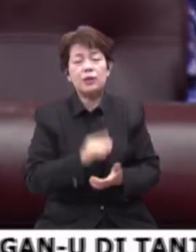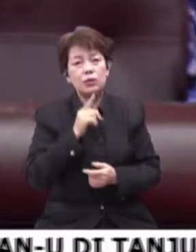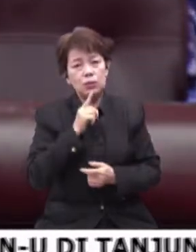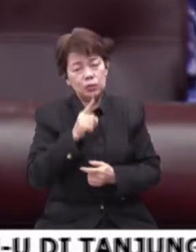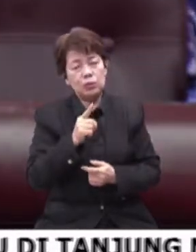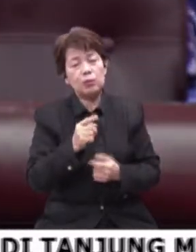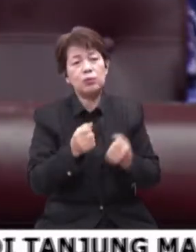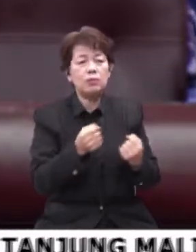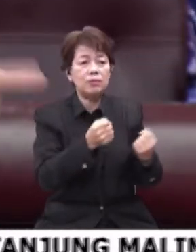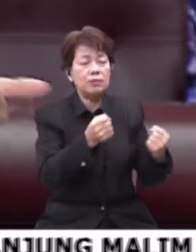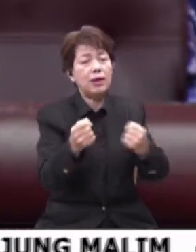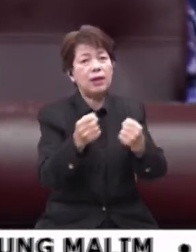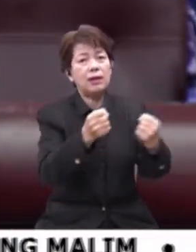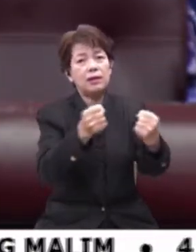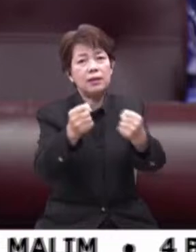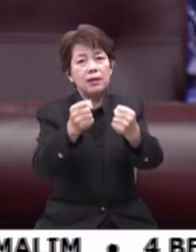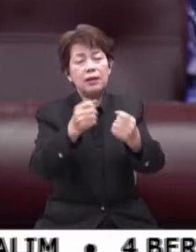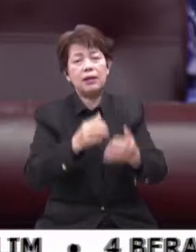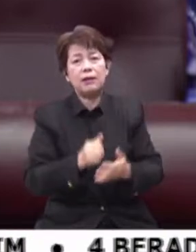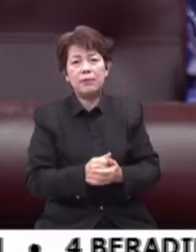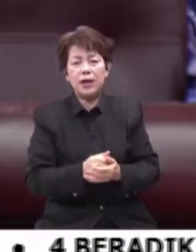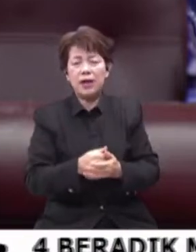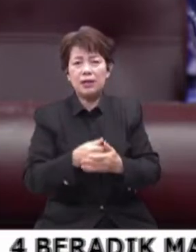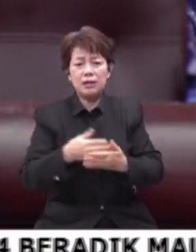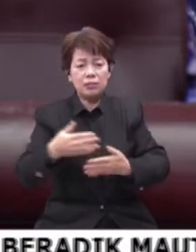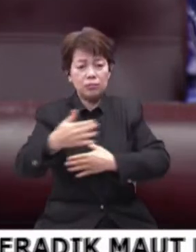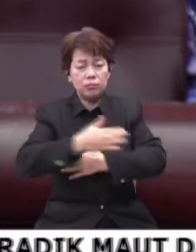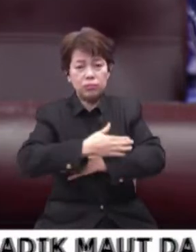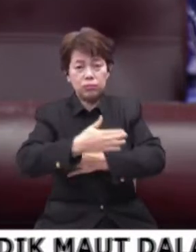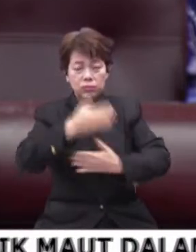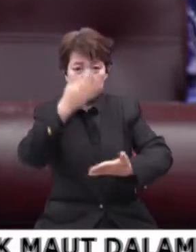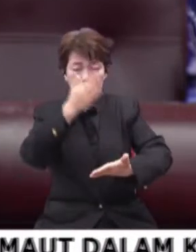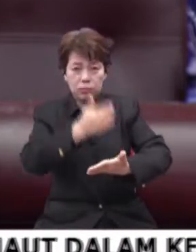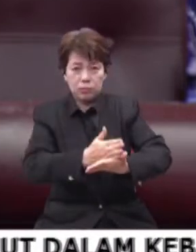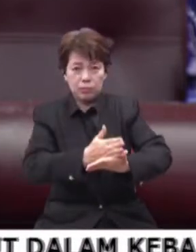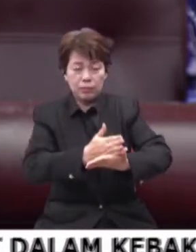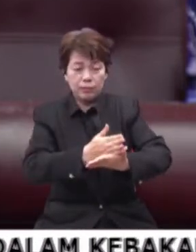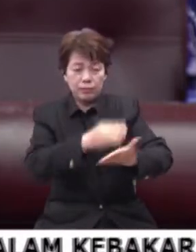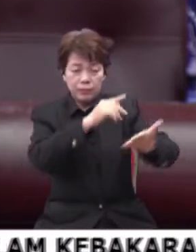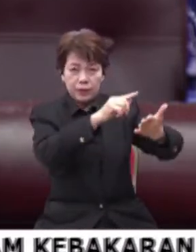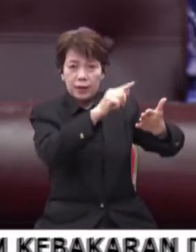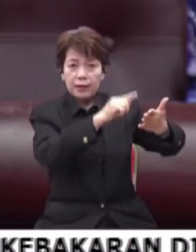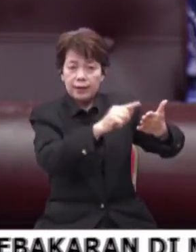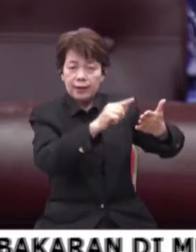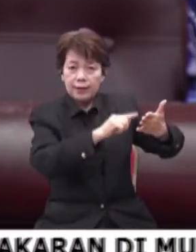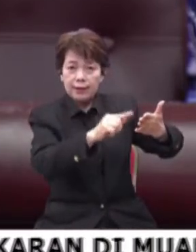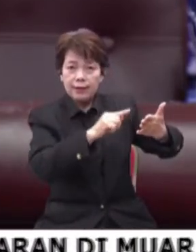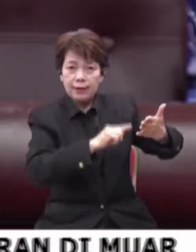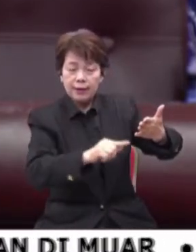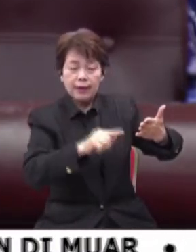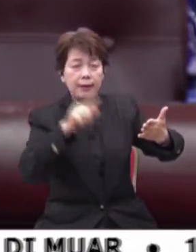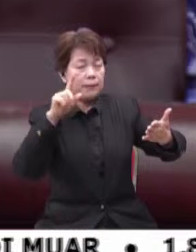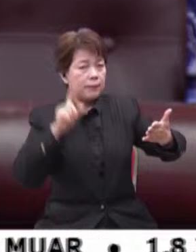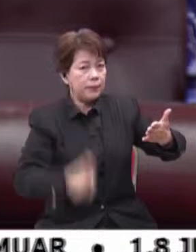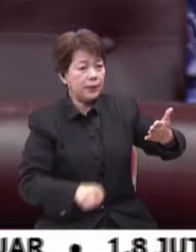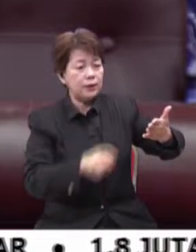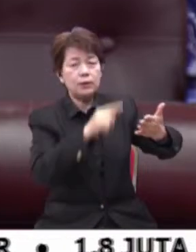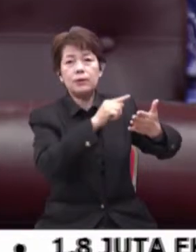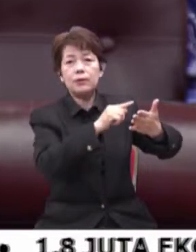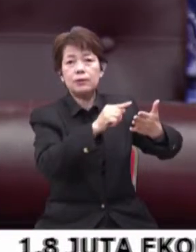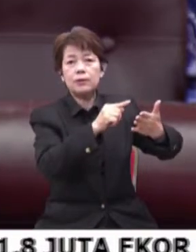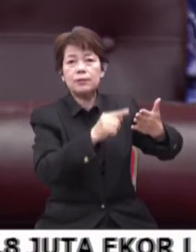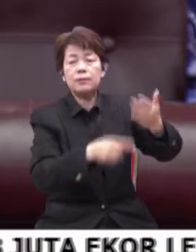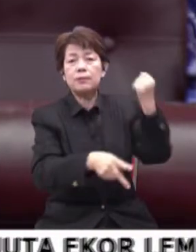selalunya kalau yang dalam Sekaten Apa itu memang yang dapat didapati itu memang akan diambil tindakan sudah pastinya